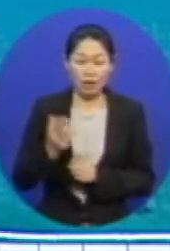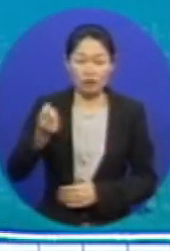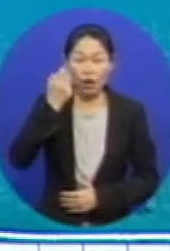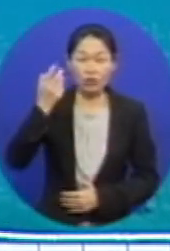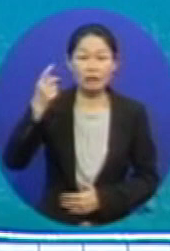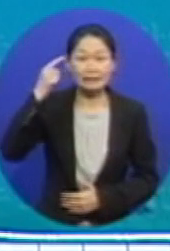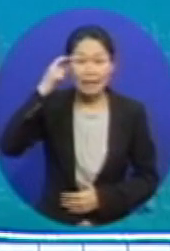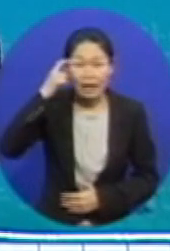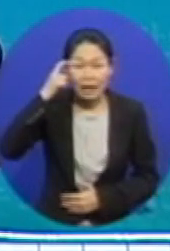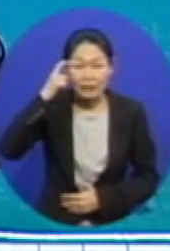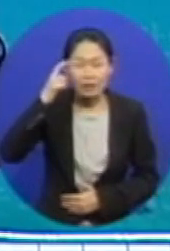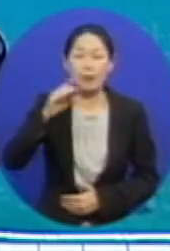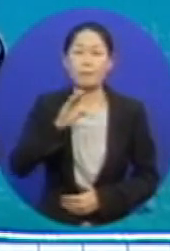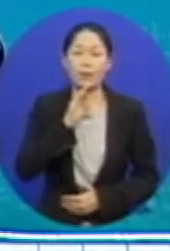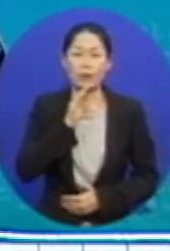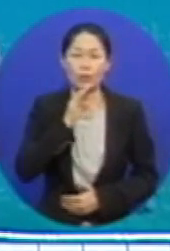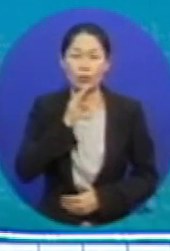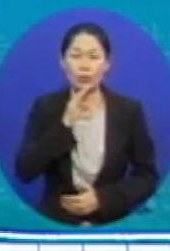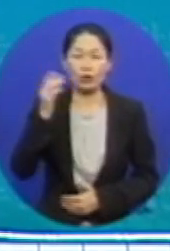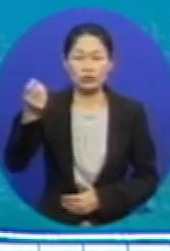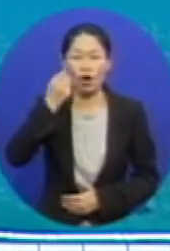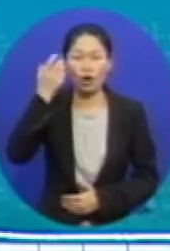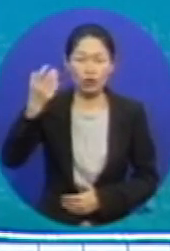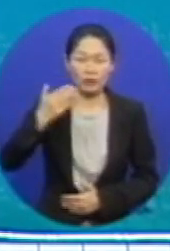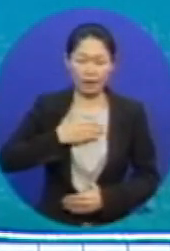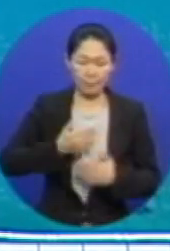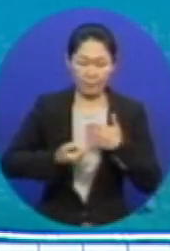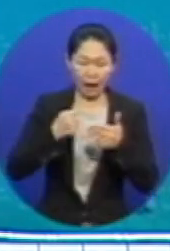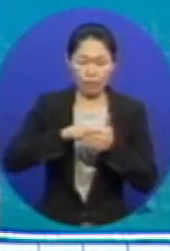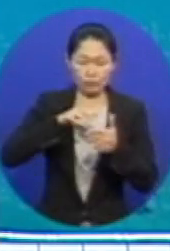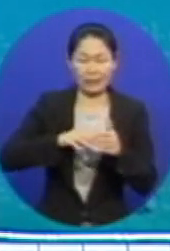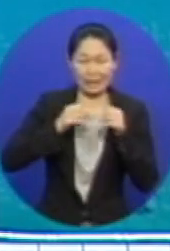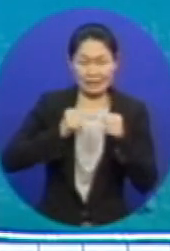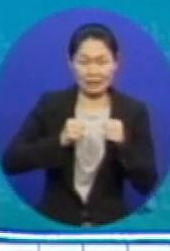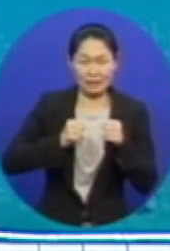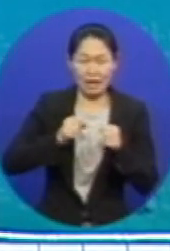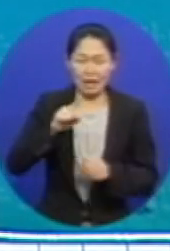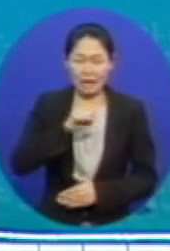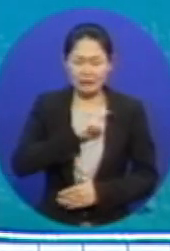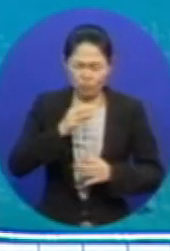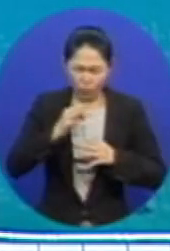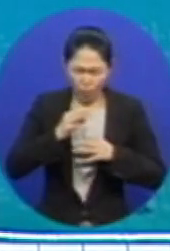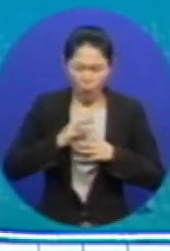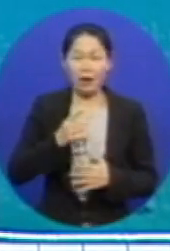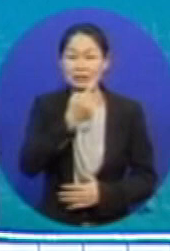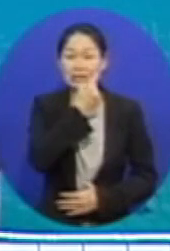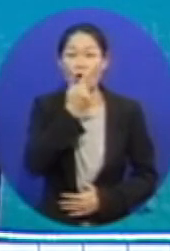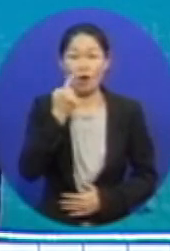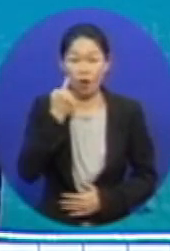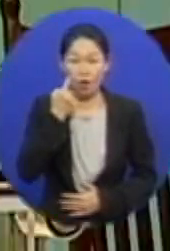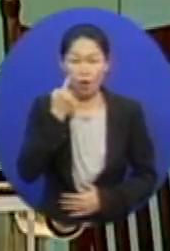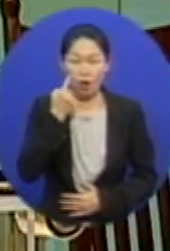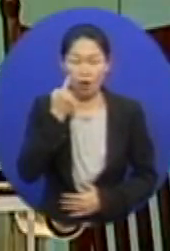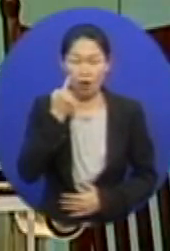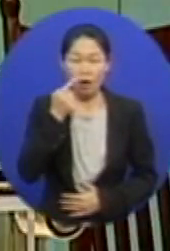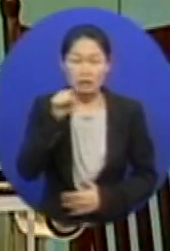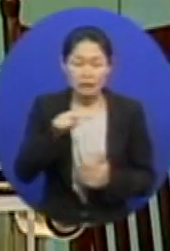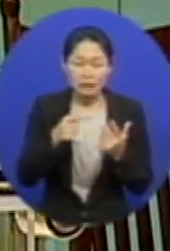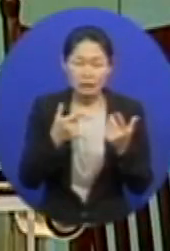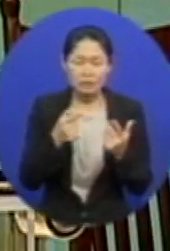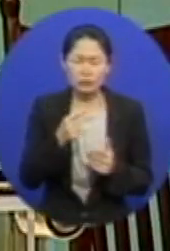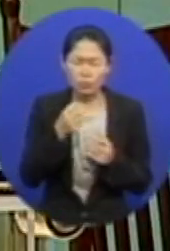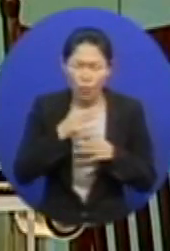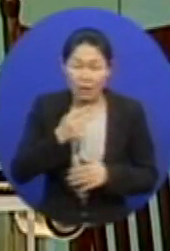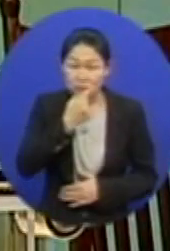생각이 바로 성령님이 내 마음의 계시다는 가장 놀라운 증 거에요 그것이 근심 일지라도